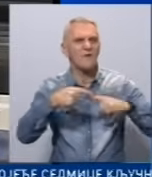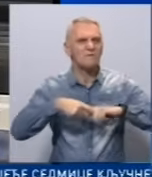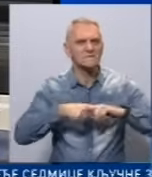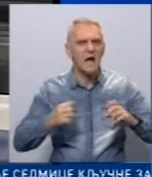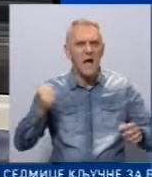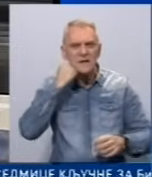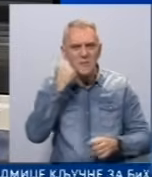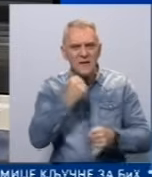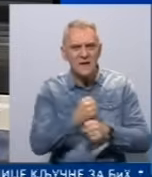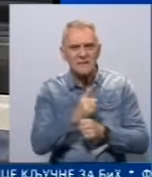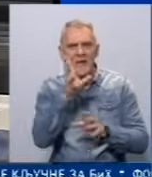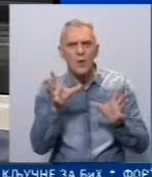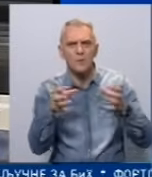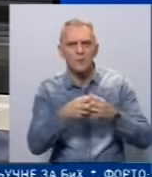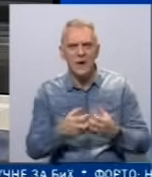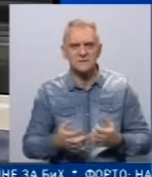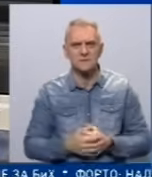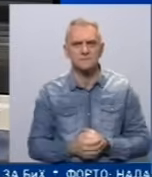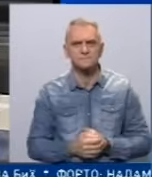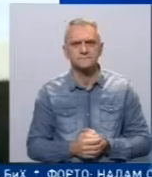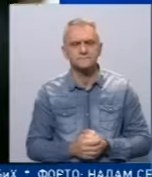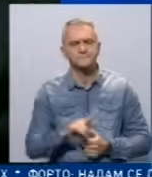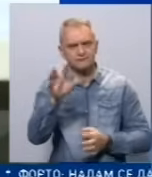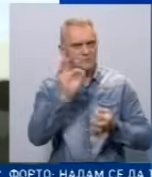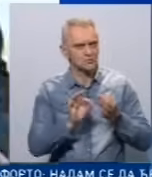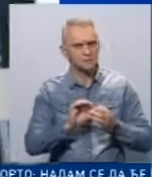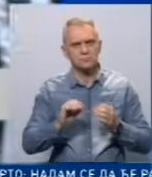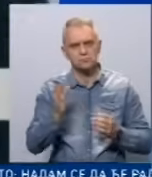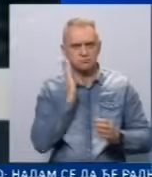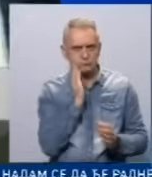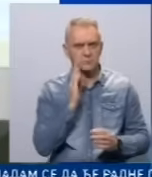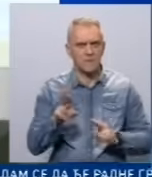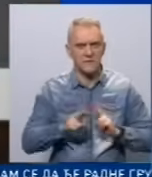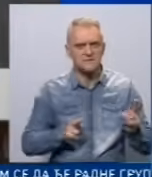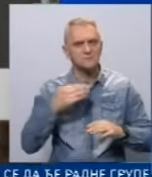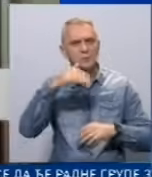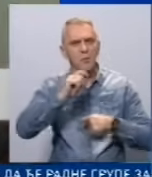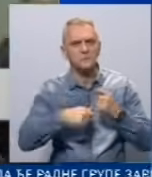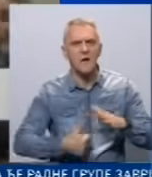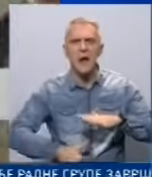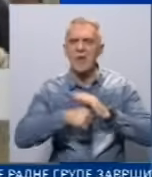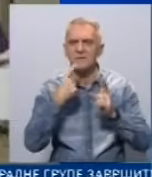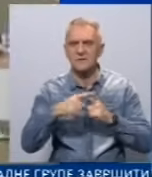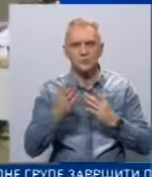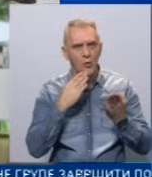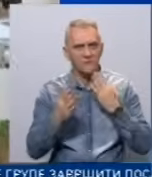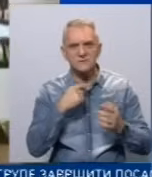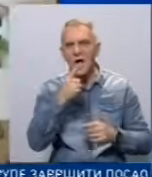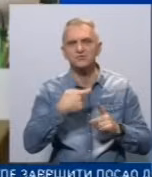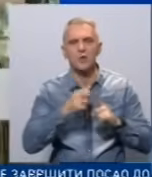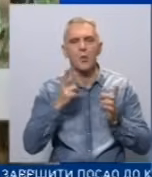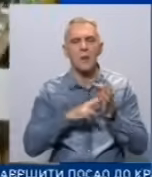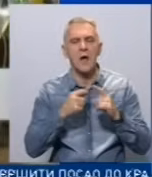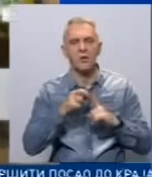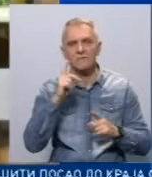Konakovića dovodi u vezu sa kriminalnim radnjama i grupacijama. Sačuvati kredibilitet Ministarstva spoljnih poslova glavni je razlog konferencije, rekao